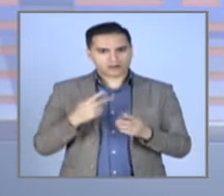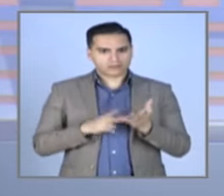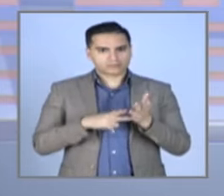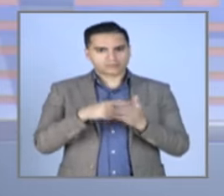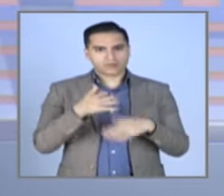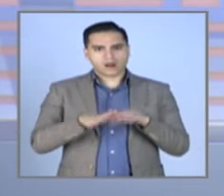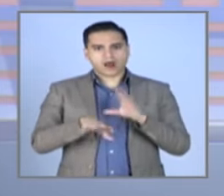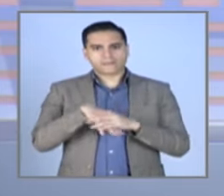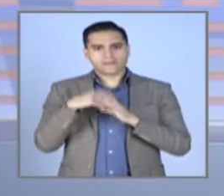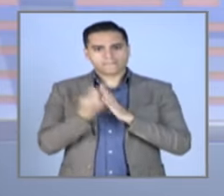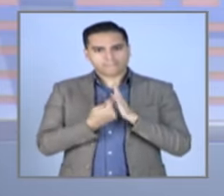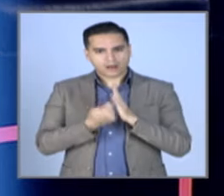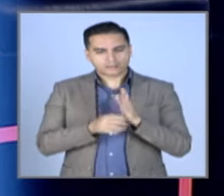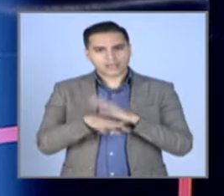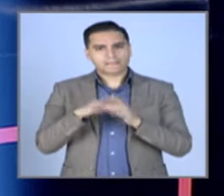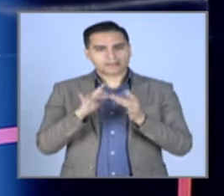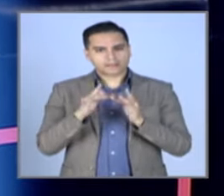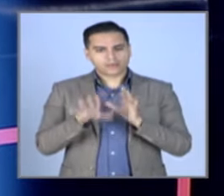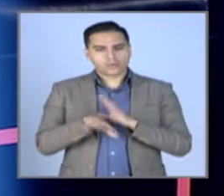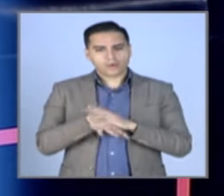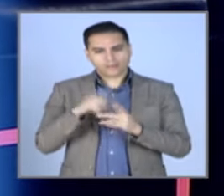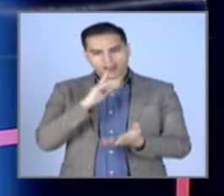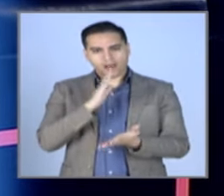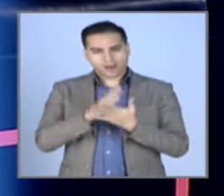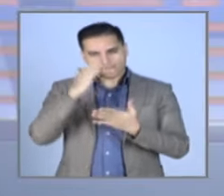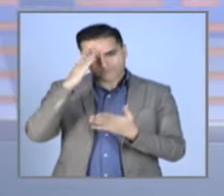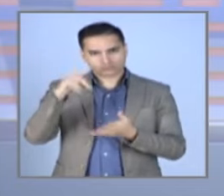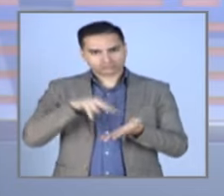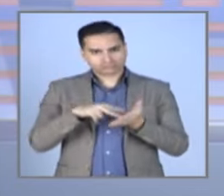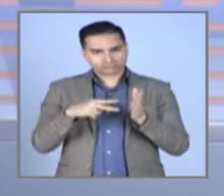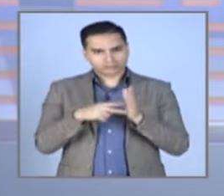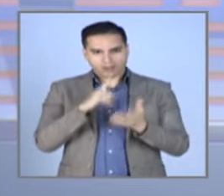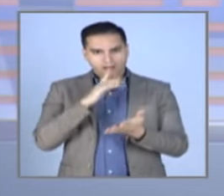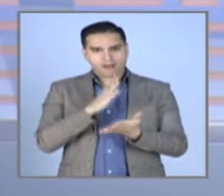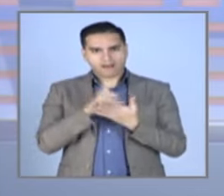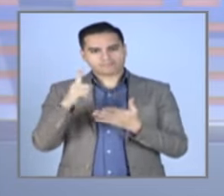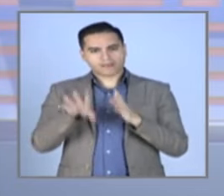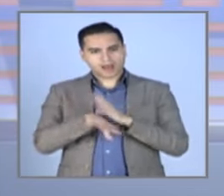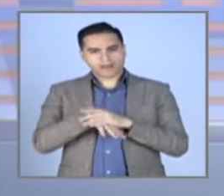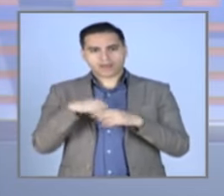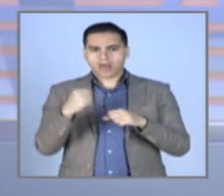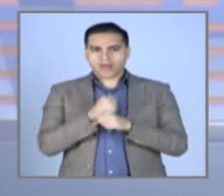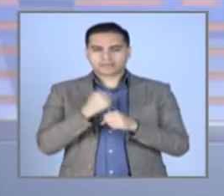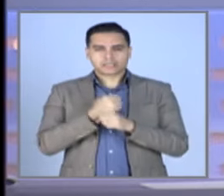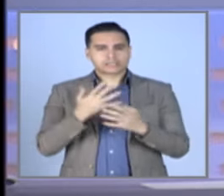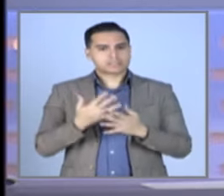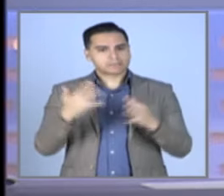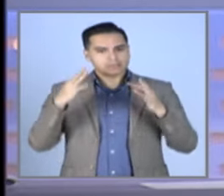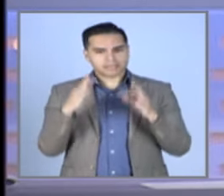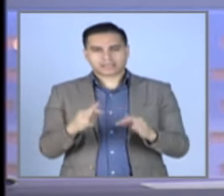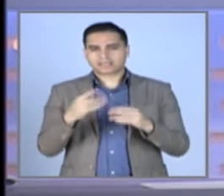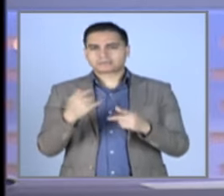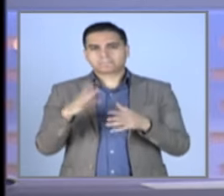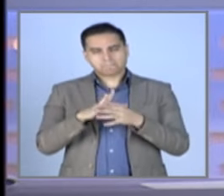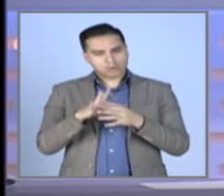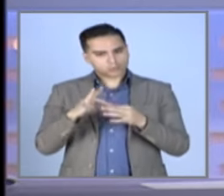اتحركت، رحت مباحث الانترنت، وهم الحقيقة مشكورين الحقيقة، عاملين مجهود عظيم من أول لحظة، لأن هو مش موضوع